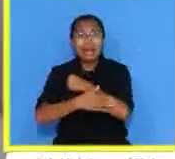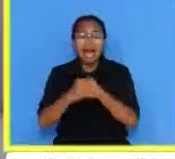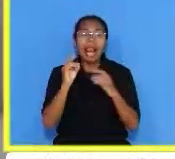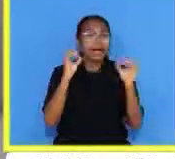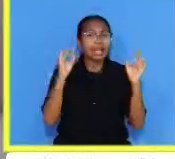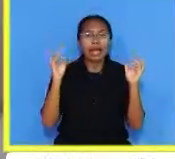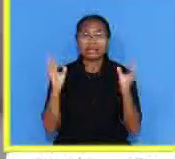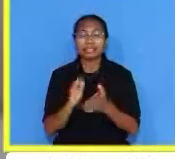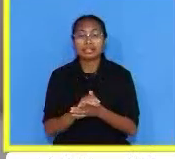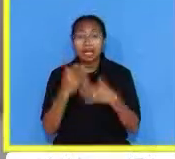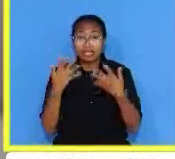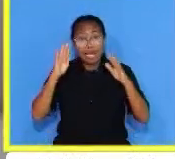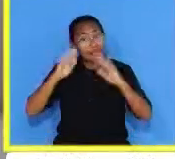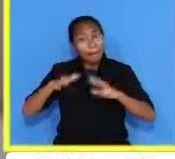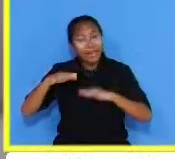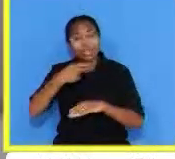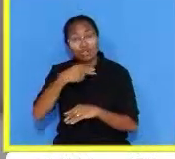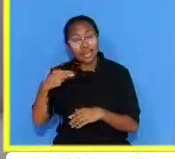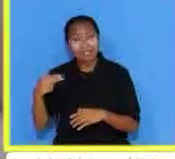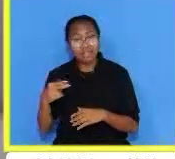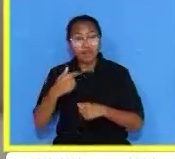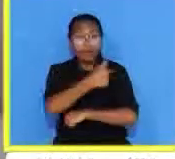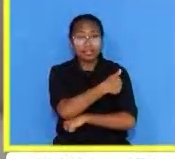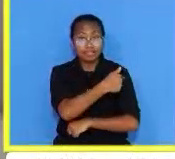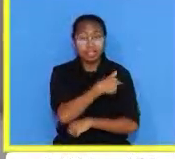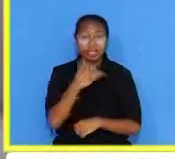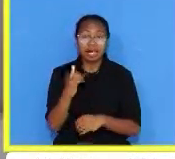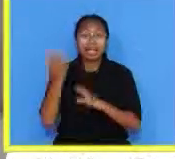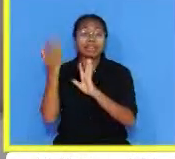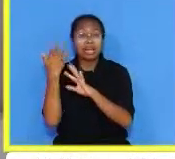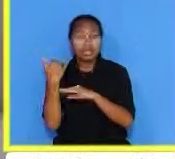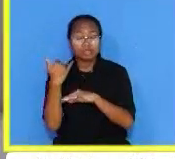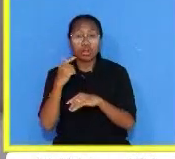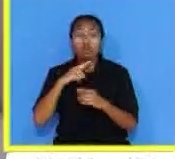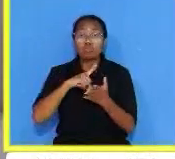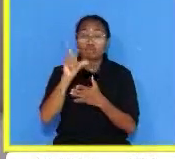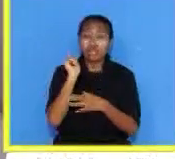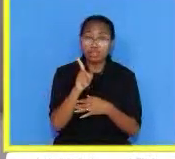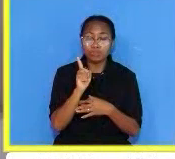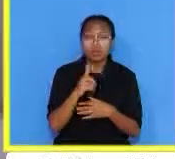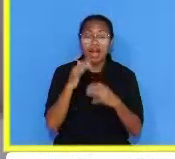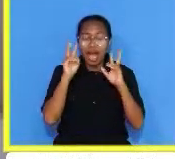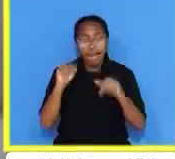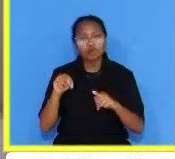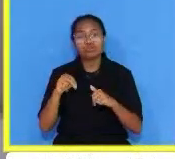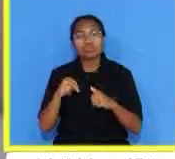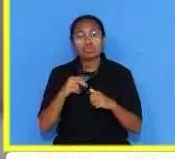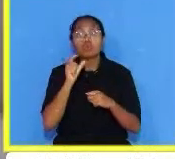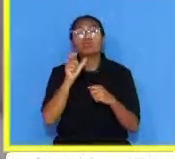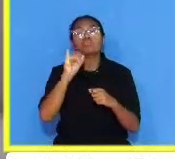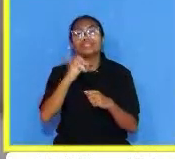ya, Nah, setelah sampai di Indonesia, vaksin-vaksin yang tadi sudah lulus itu pun harus lagi